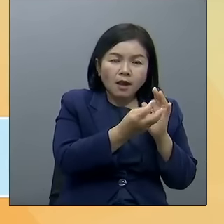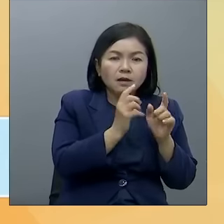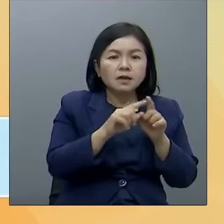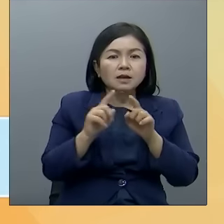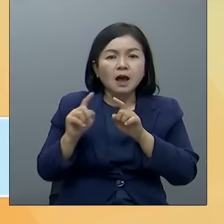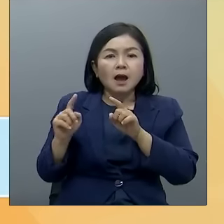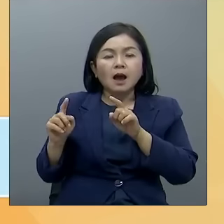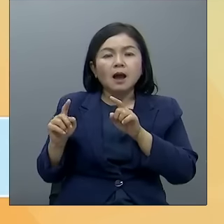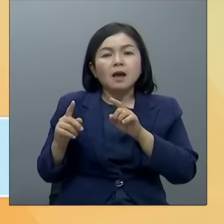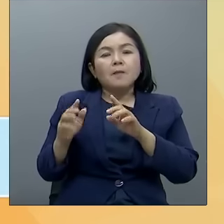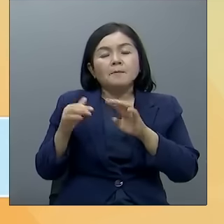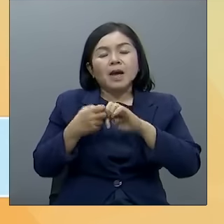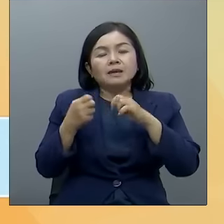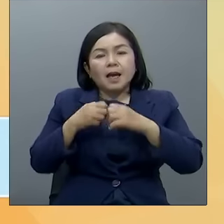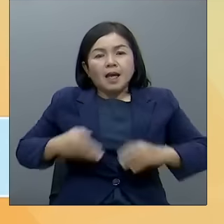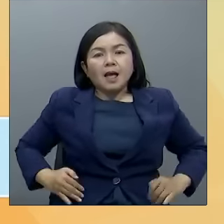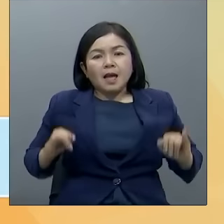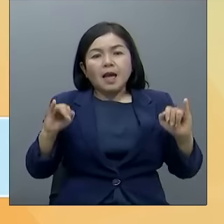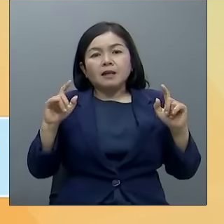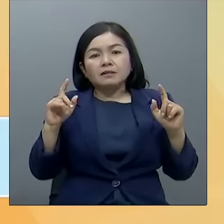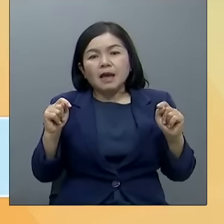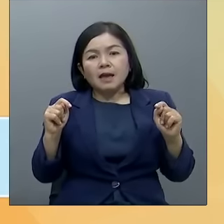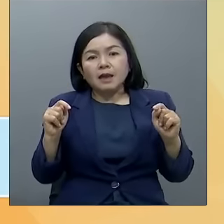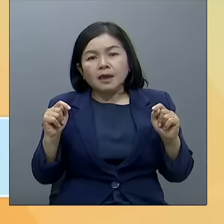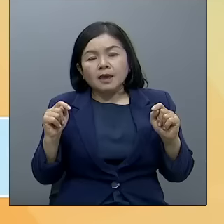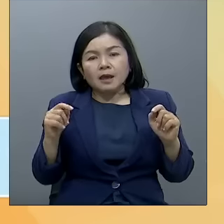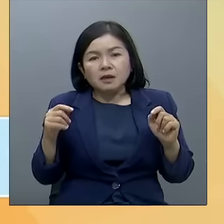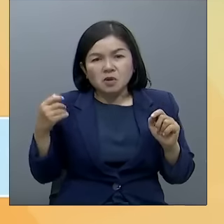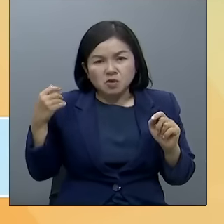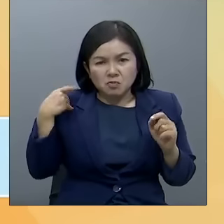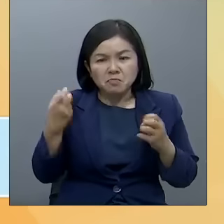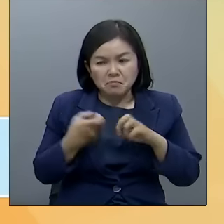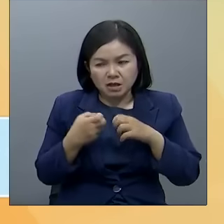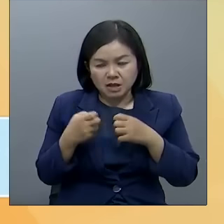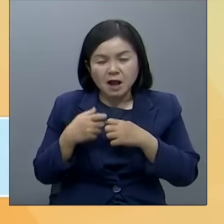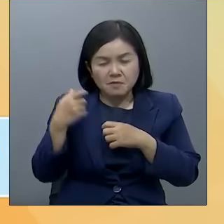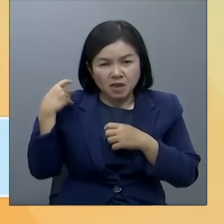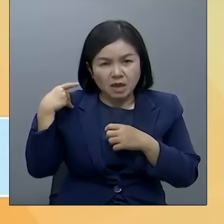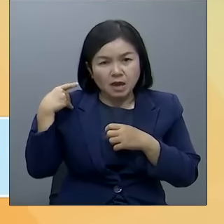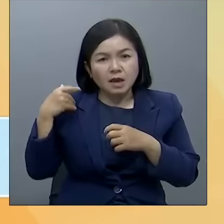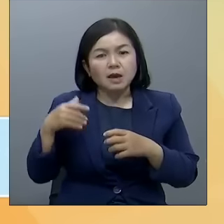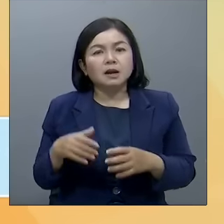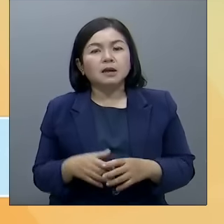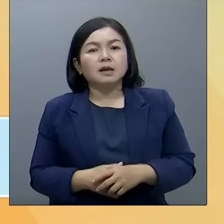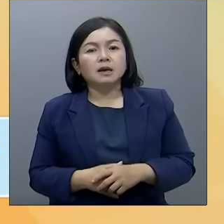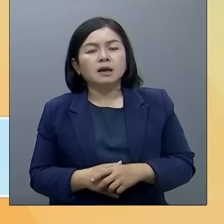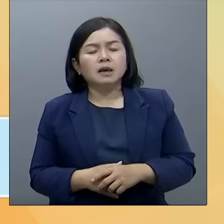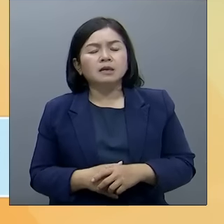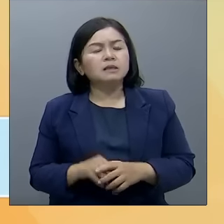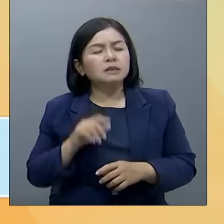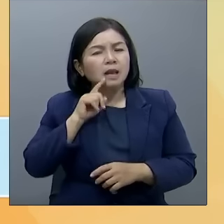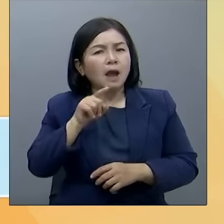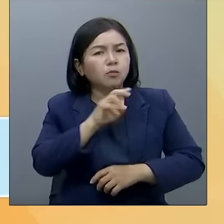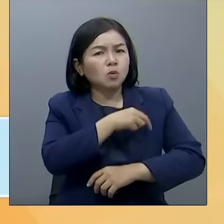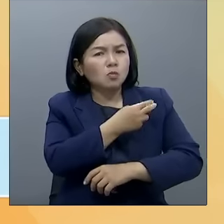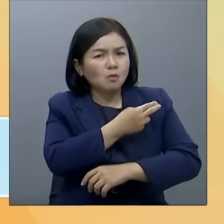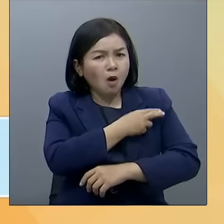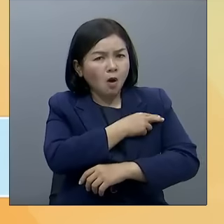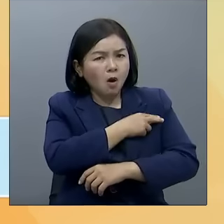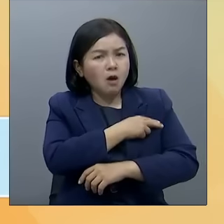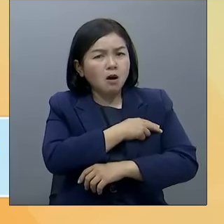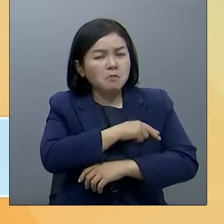านของไตลดลงอย่างรวดเร็วจนเข้าสู่ไตวายเรื้อรังระยะสุดท้ายคร ับครับคุณหมอครับมันเกี่ยวไหมครับว่าคนจะเป็นโ